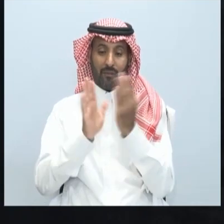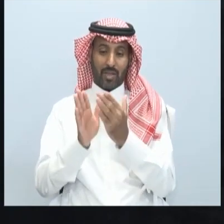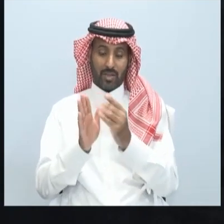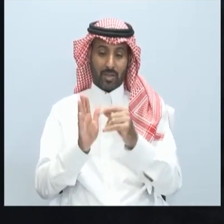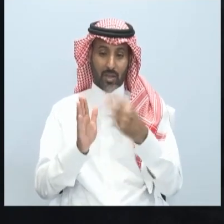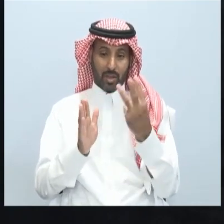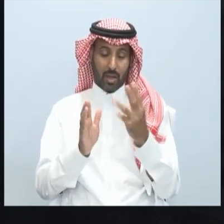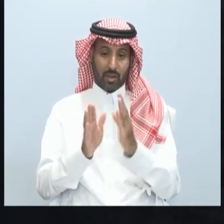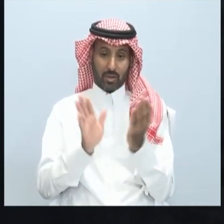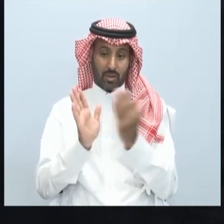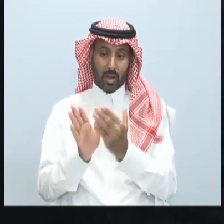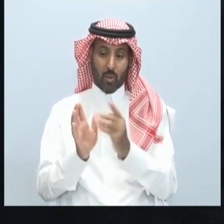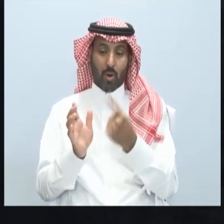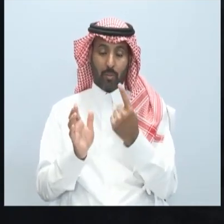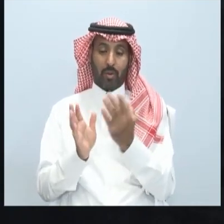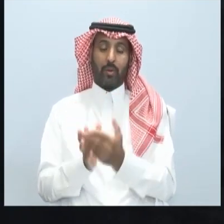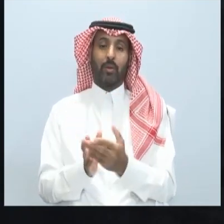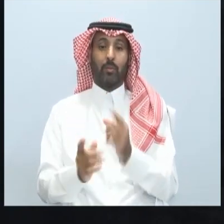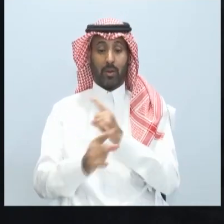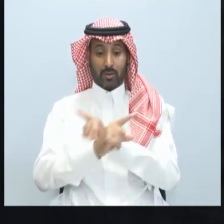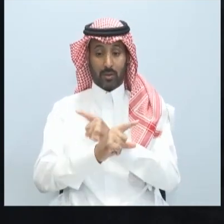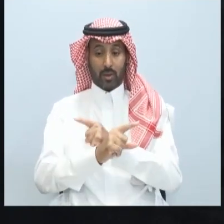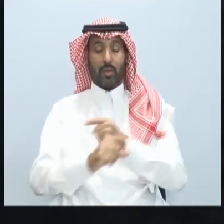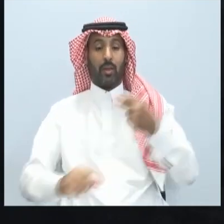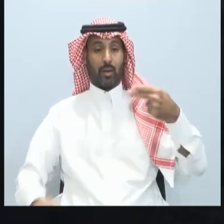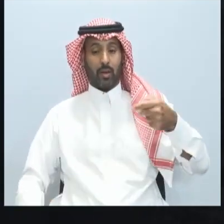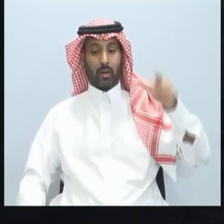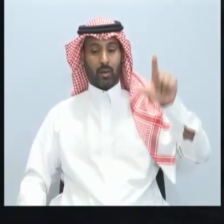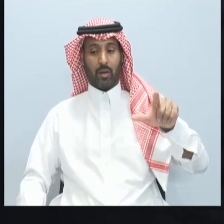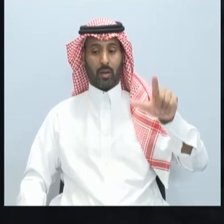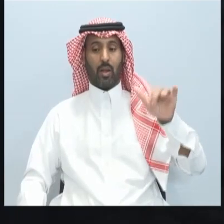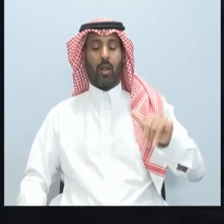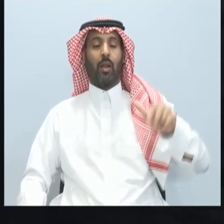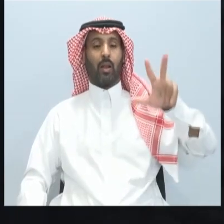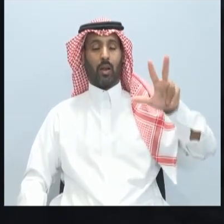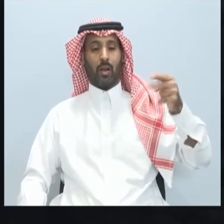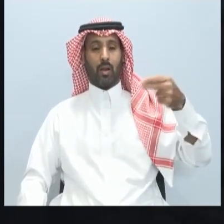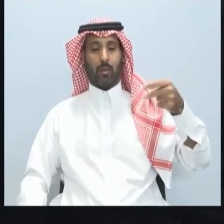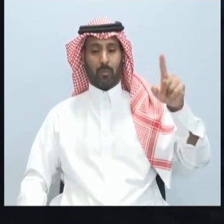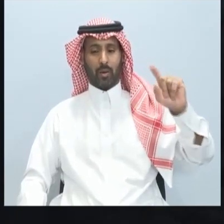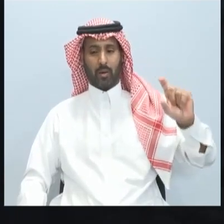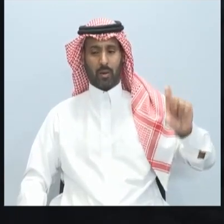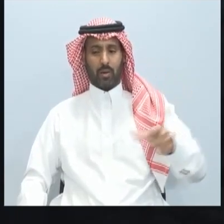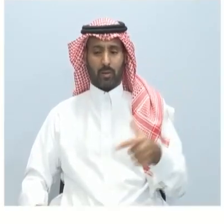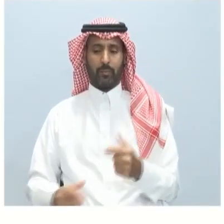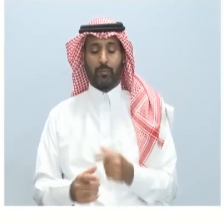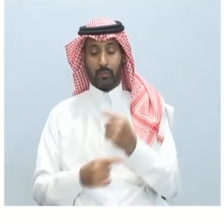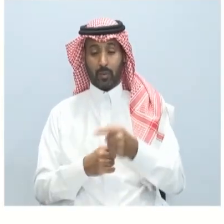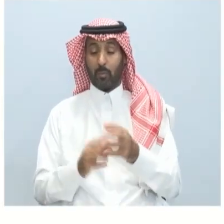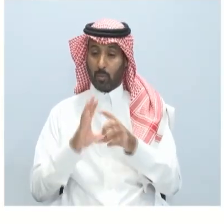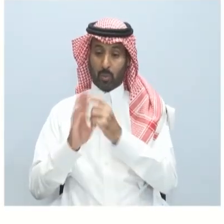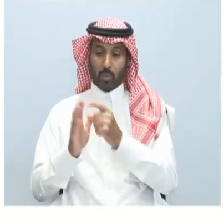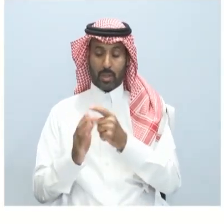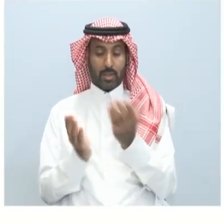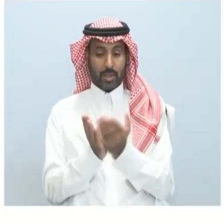من هذا الاختبار معلمكم الاستاذ علي عبد الله العنبر وزميلي في لغه الاشاره الاستاذ صالح العوجان اذا موضوع درسنا